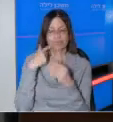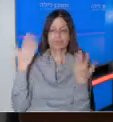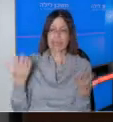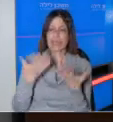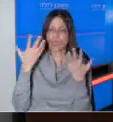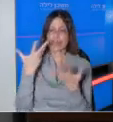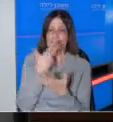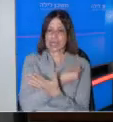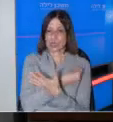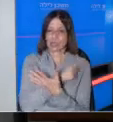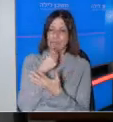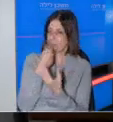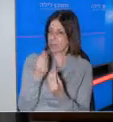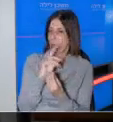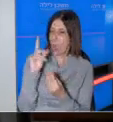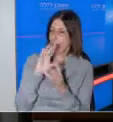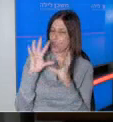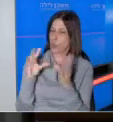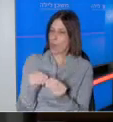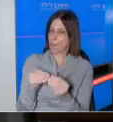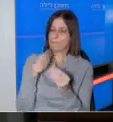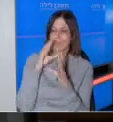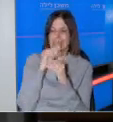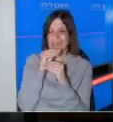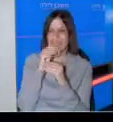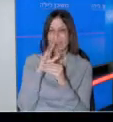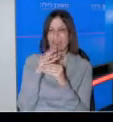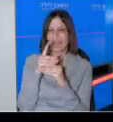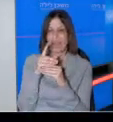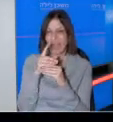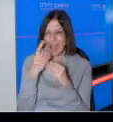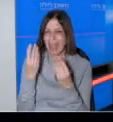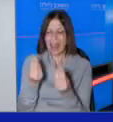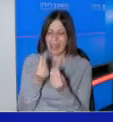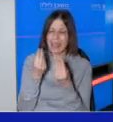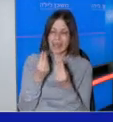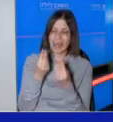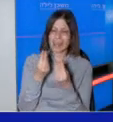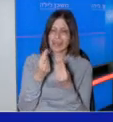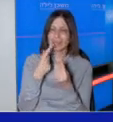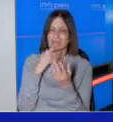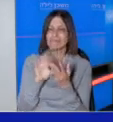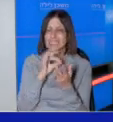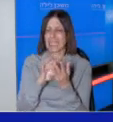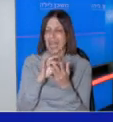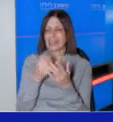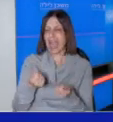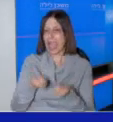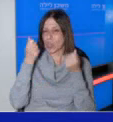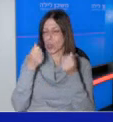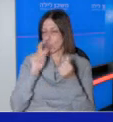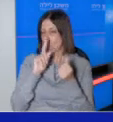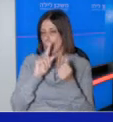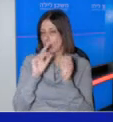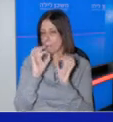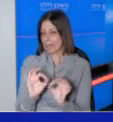כי זה הדבר הכי... לא כולם, בוא נדבר רגע על הפיל הוורוד הקטן הזה, שבתוך החדר שקוראים לו משרד החינוך, יש שם בלגן